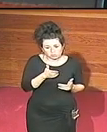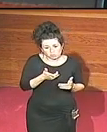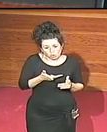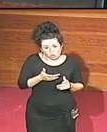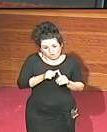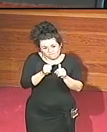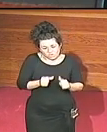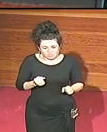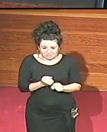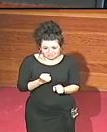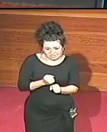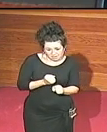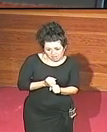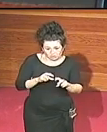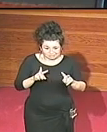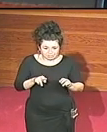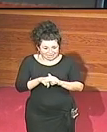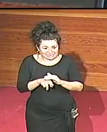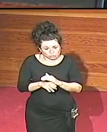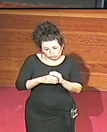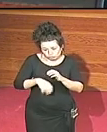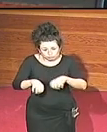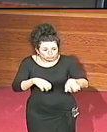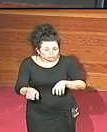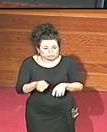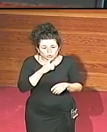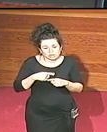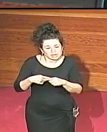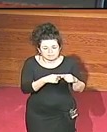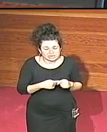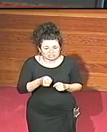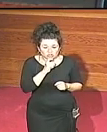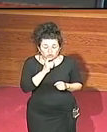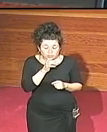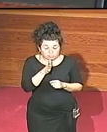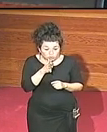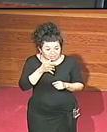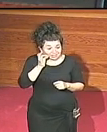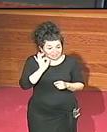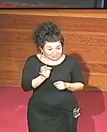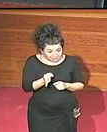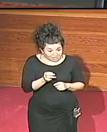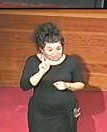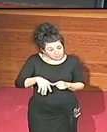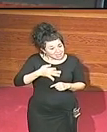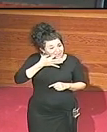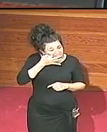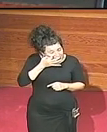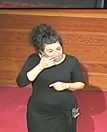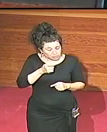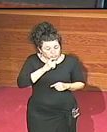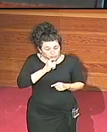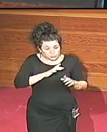orokorrago baliabideak bideratzeko errealitatea ere gero eta konplexuago delako, beraz bai. Gero eta denbora